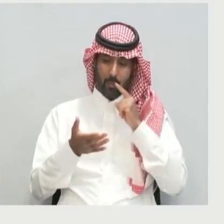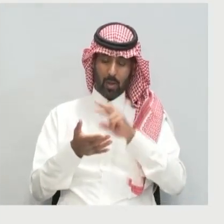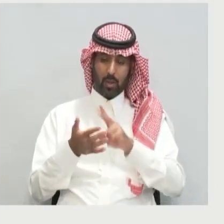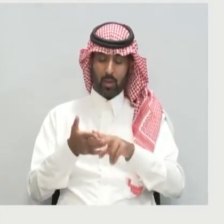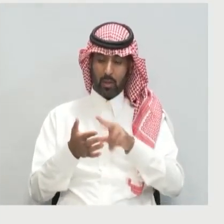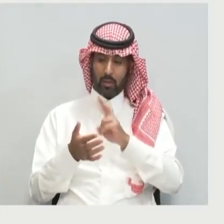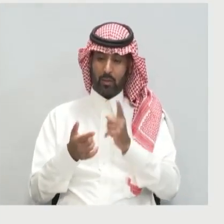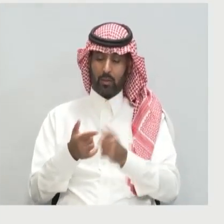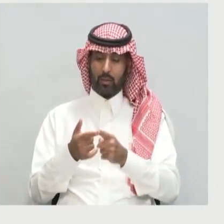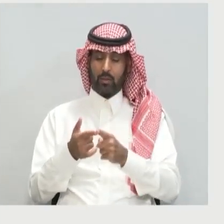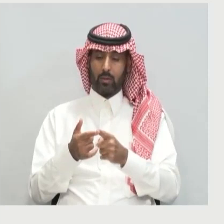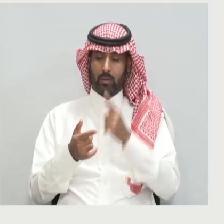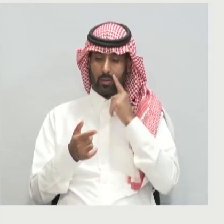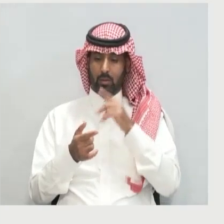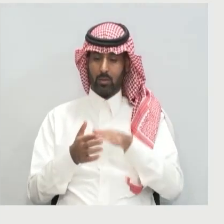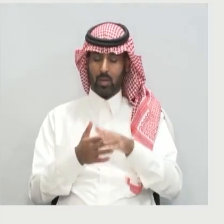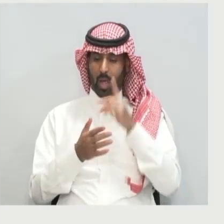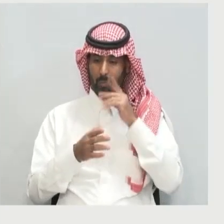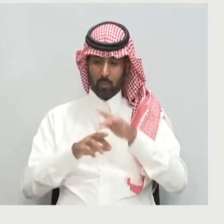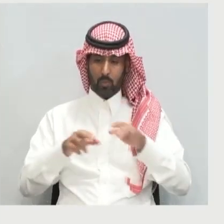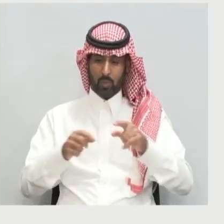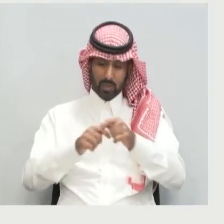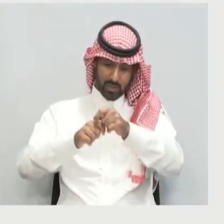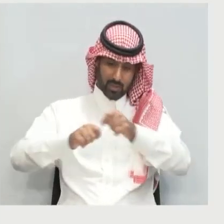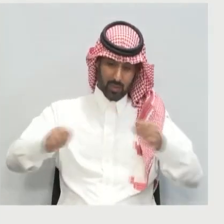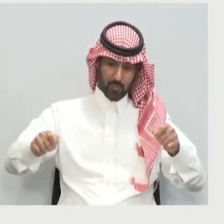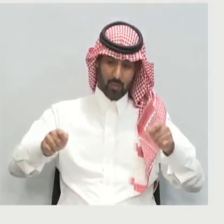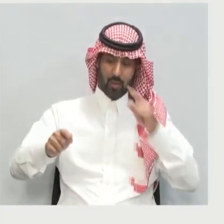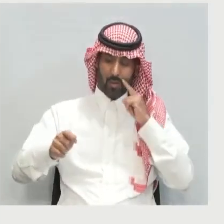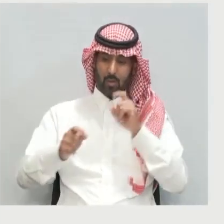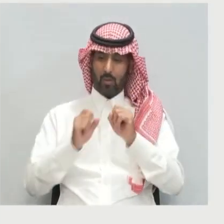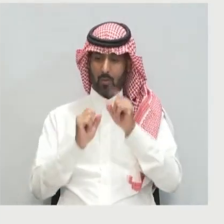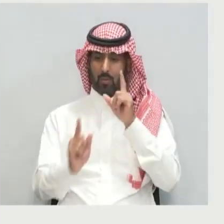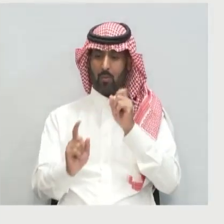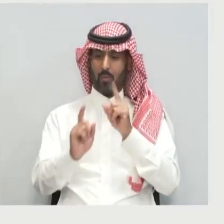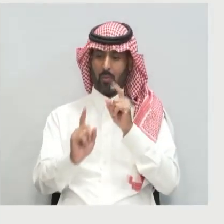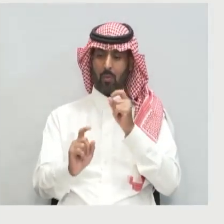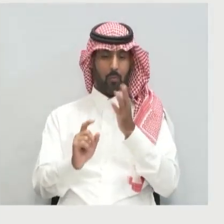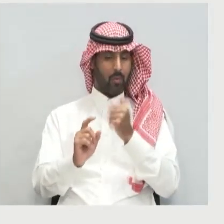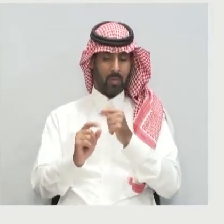والدينا كذلك شبكات الحاسبه السلكيه وشبكات الحاسب